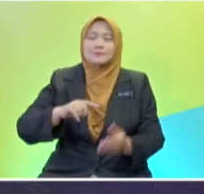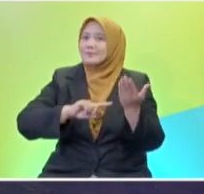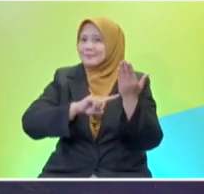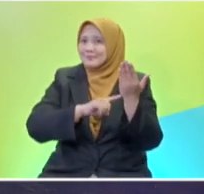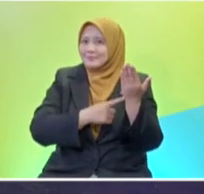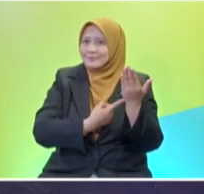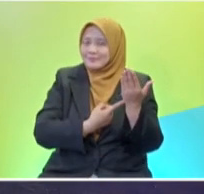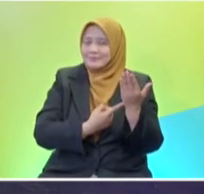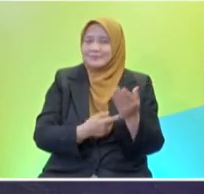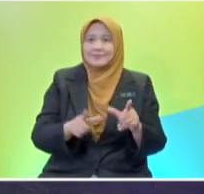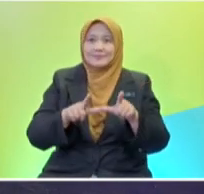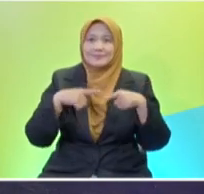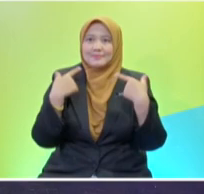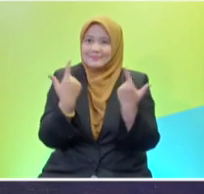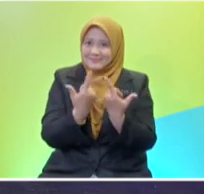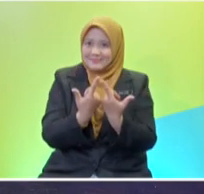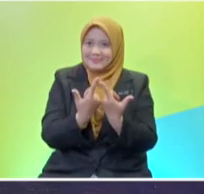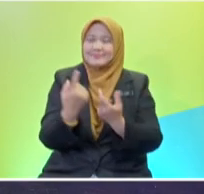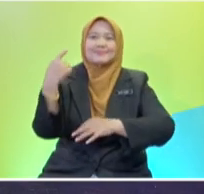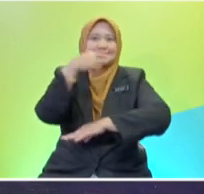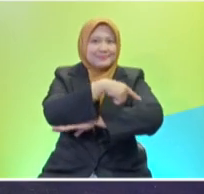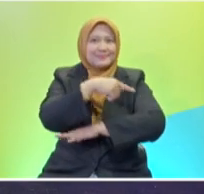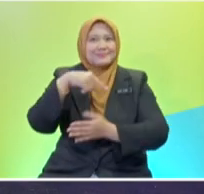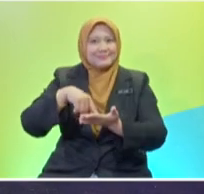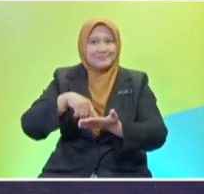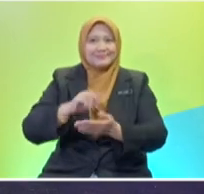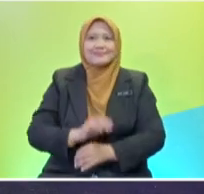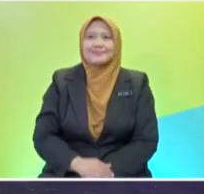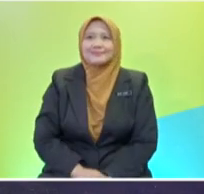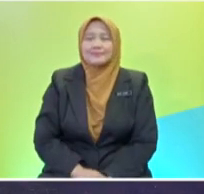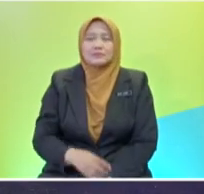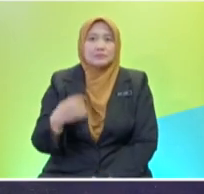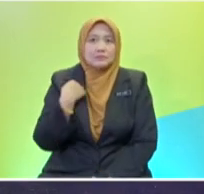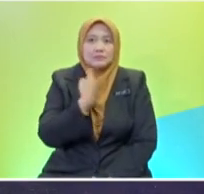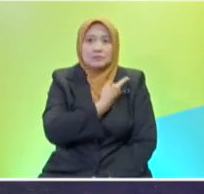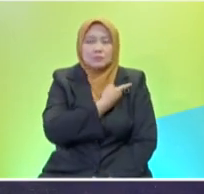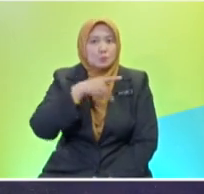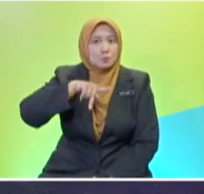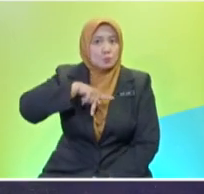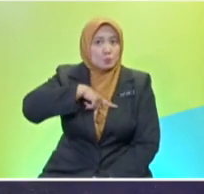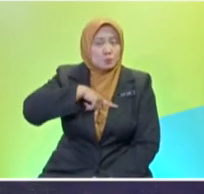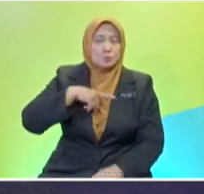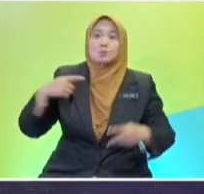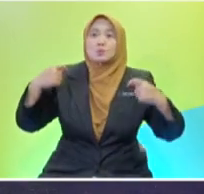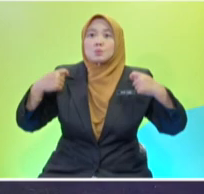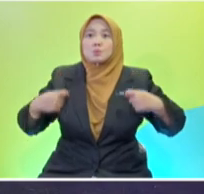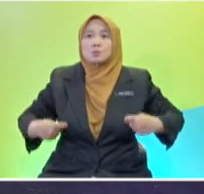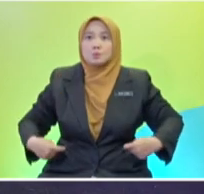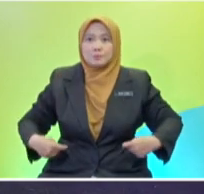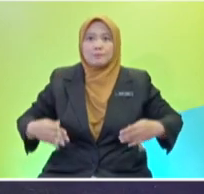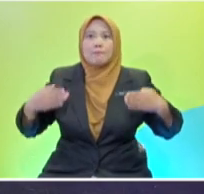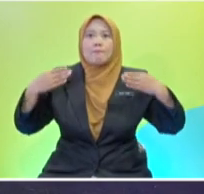yang berada di rumah iya betul oke kita punya tubuh badan kita mulaikan daripada atas antara